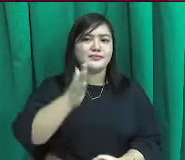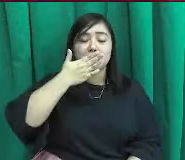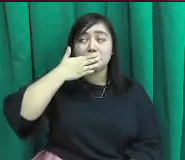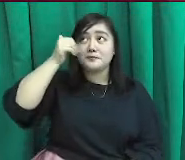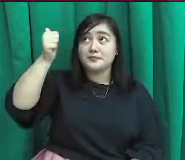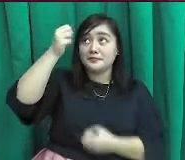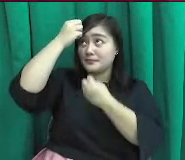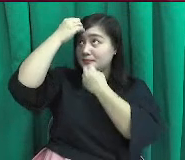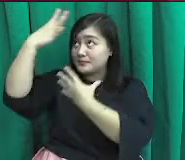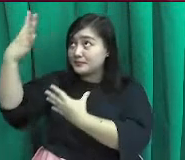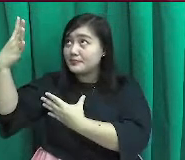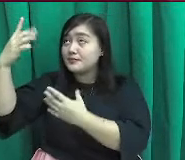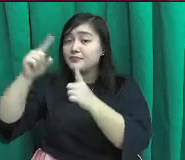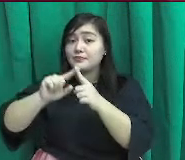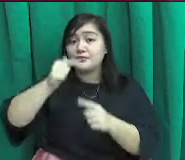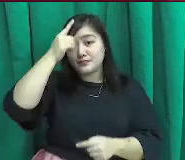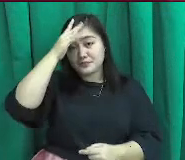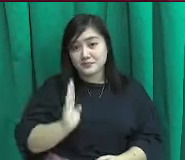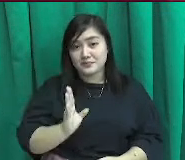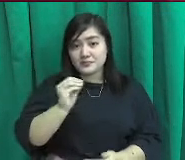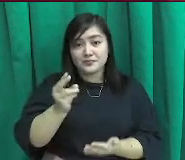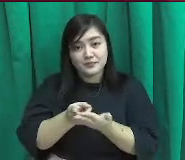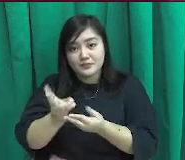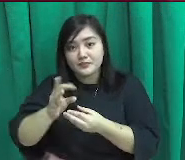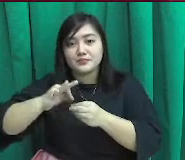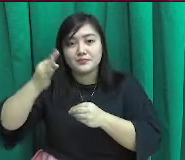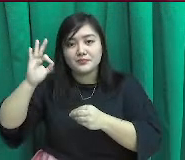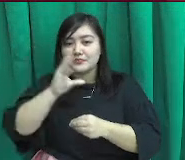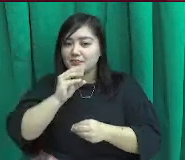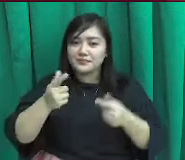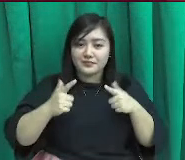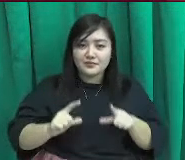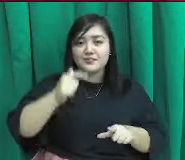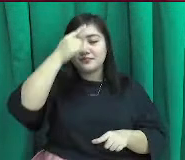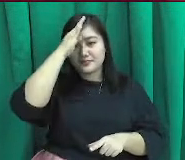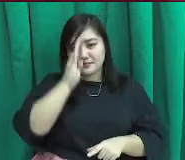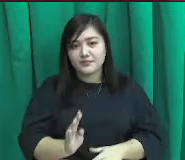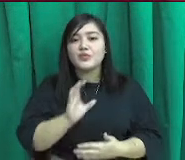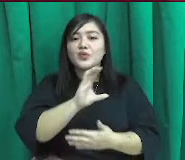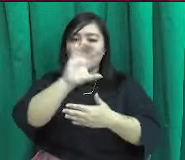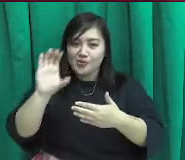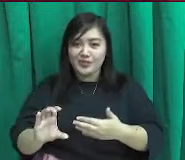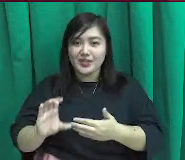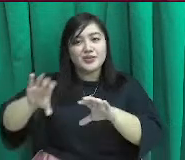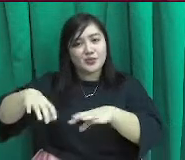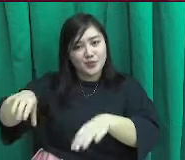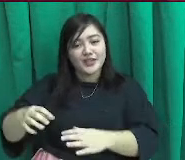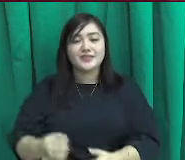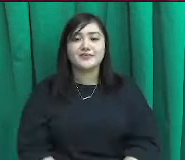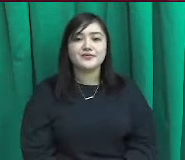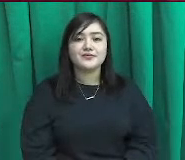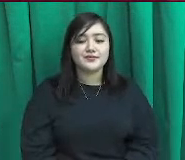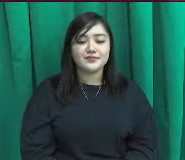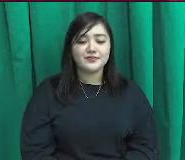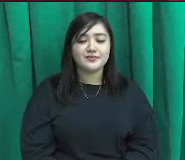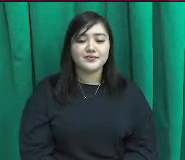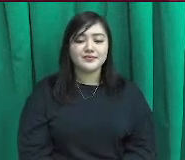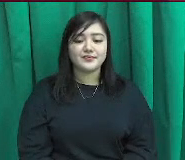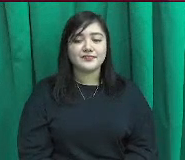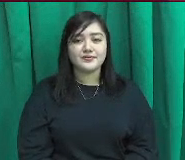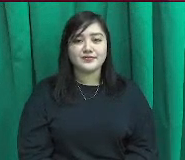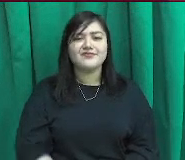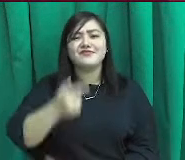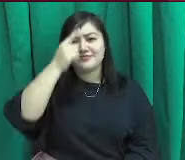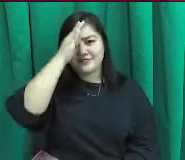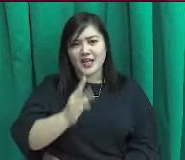banal na Espiritu, let God do the rest. Yeah. Eh, pag nakita ng Diyos yung willingness natin na tumino ang pamilya natin, hindi ka ba niya tutulungan?